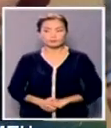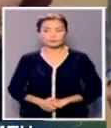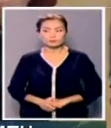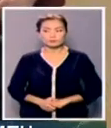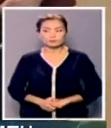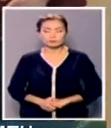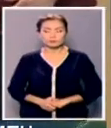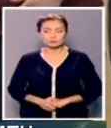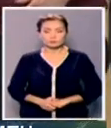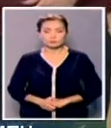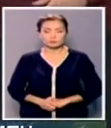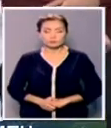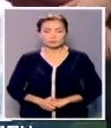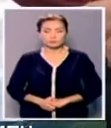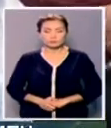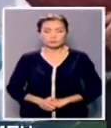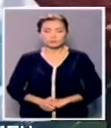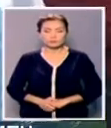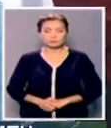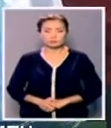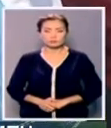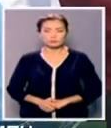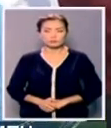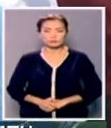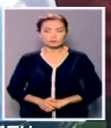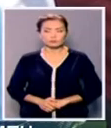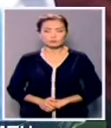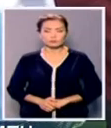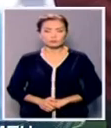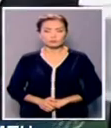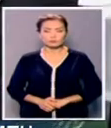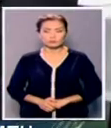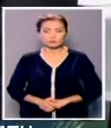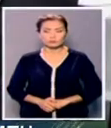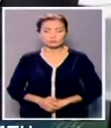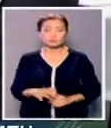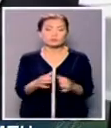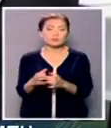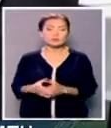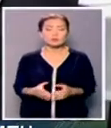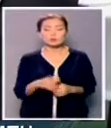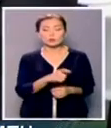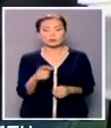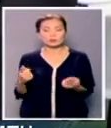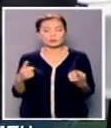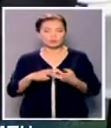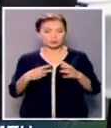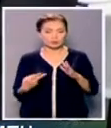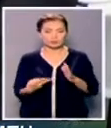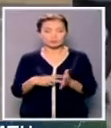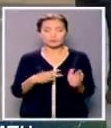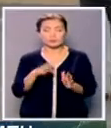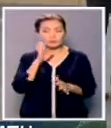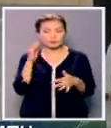Ақылдасып шешкеніміз бізге керегі мүгедектерді аңдаған шипажай. Қоғамдық ұйымдардың өкілдері көтерген жобаларда